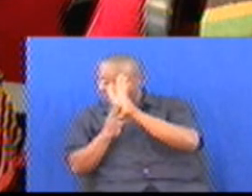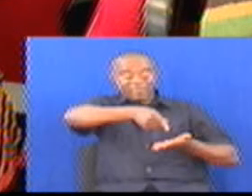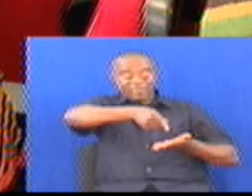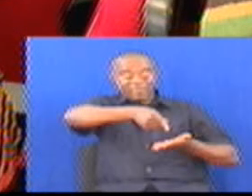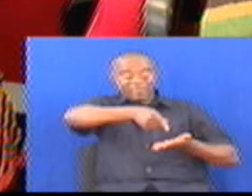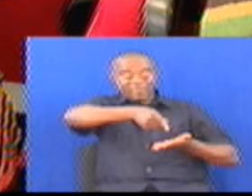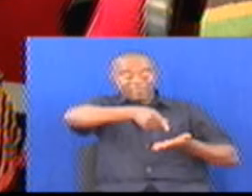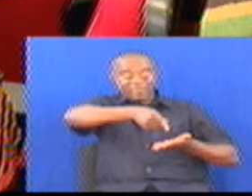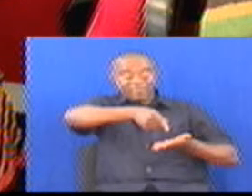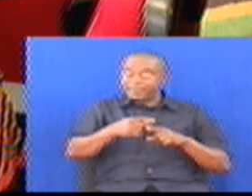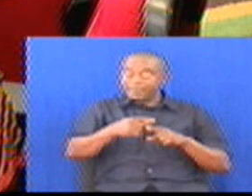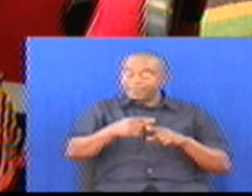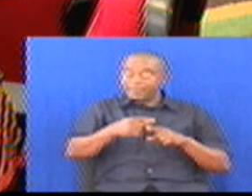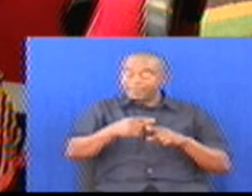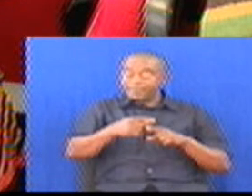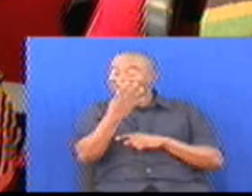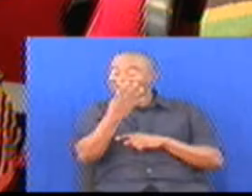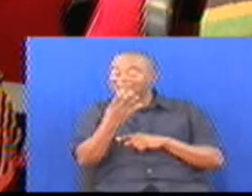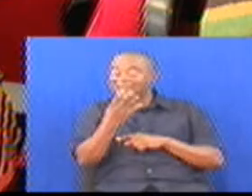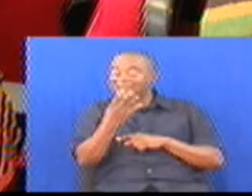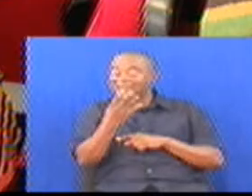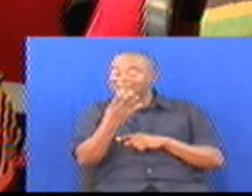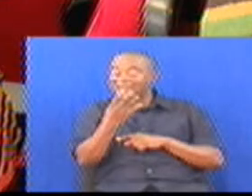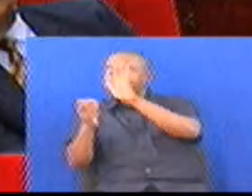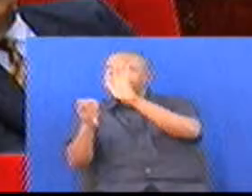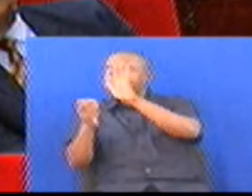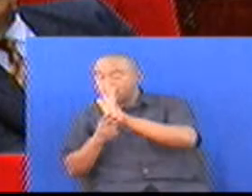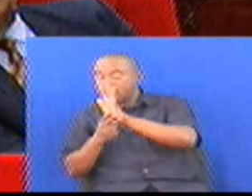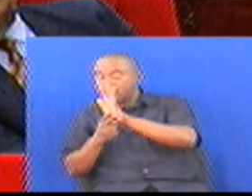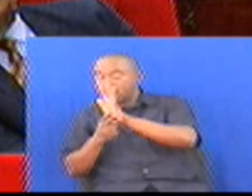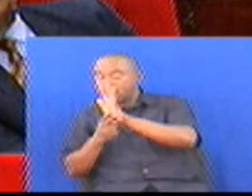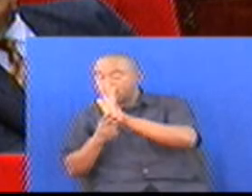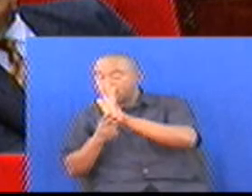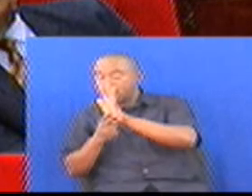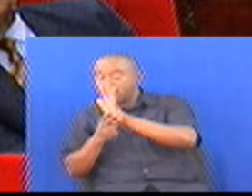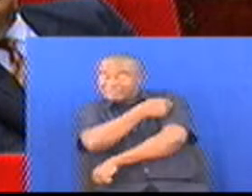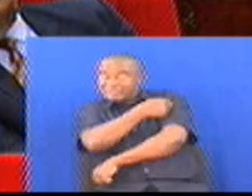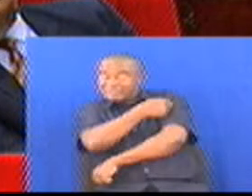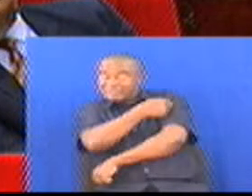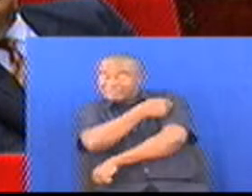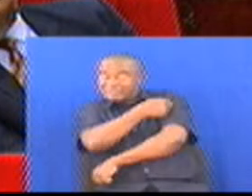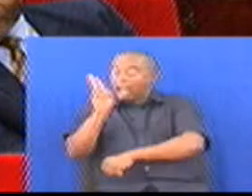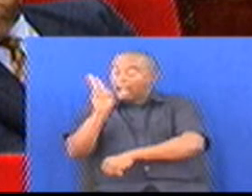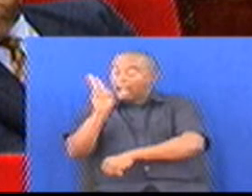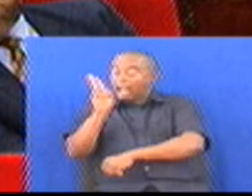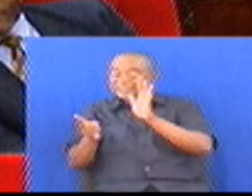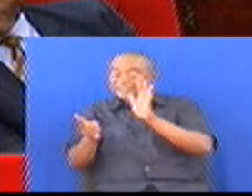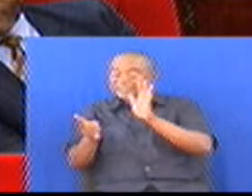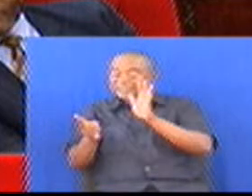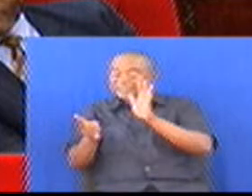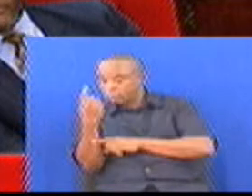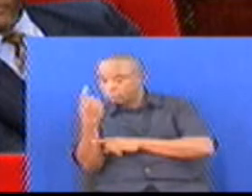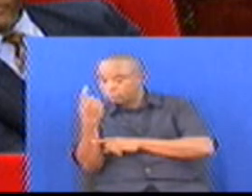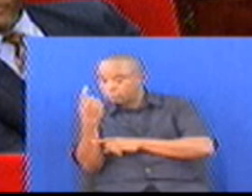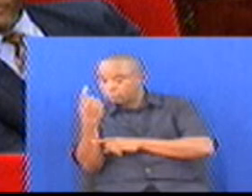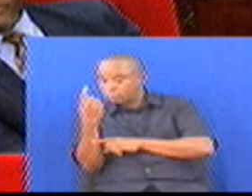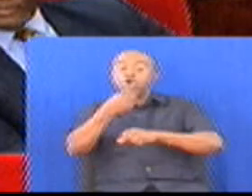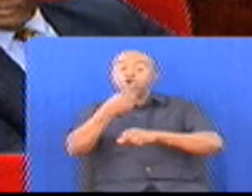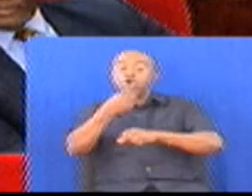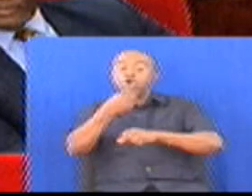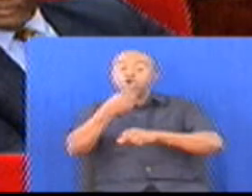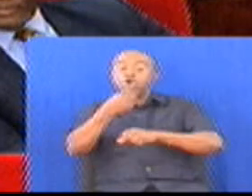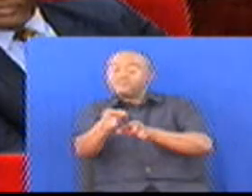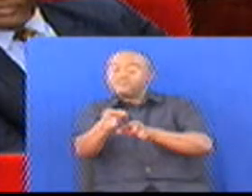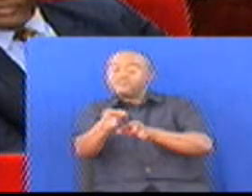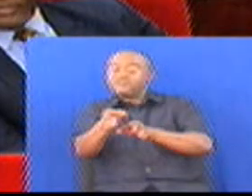afya 487, hospitali za halmashauri za wilaya 71, hospitali za rufaa za